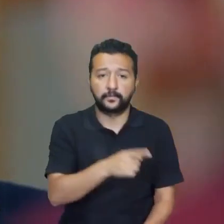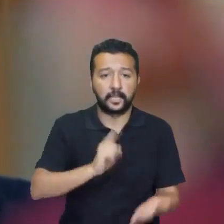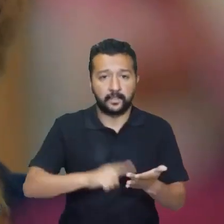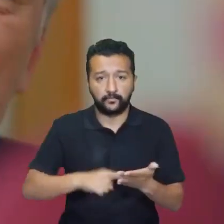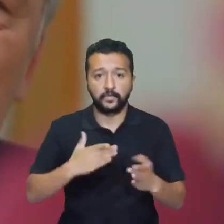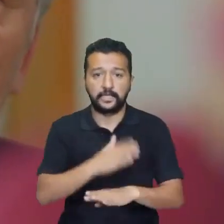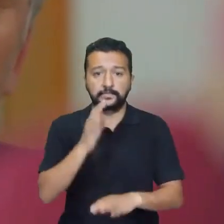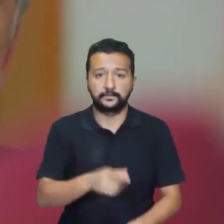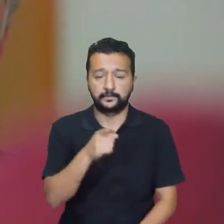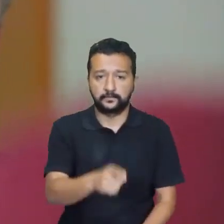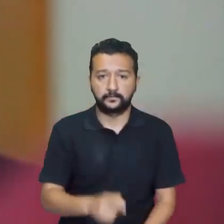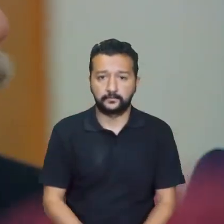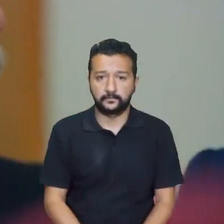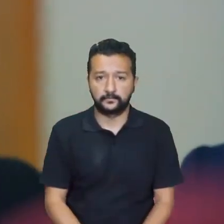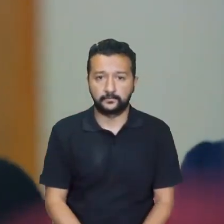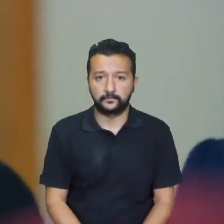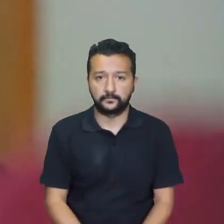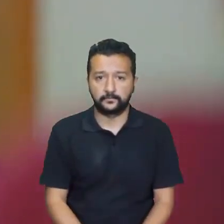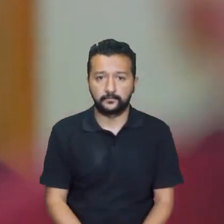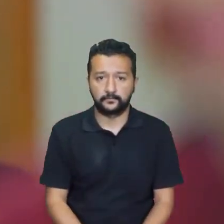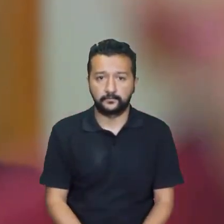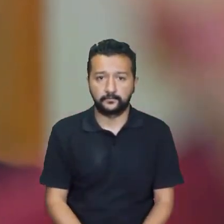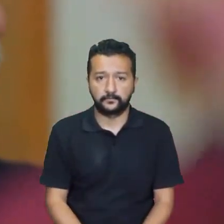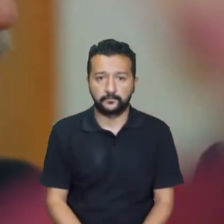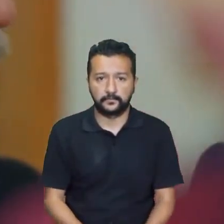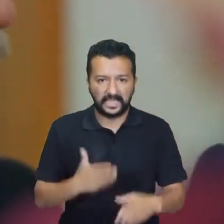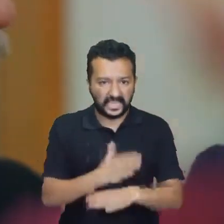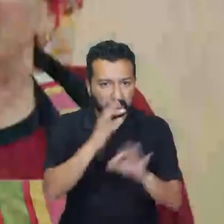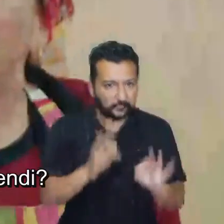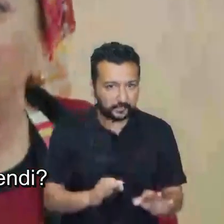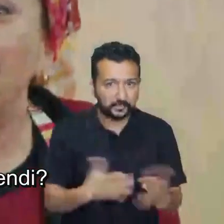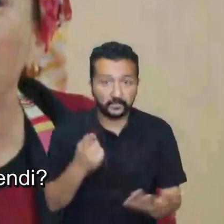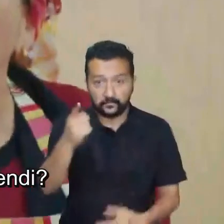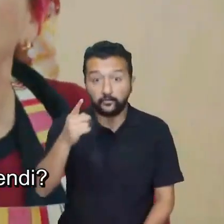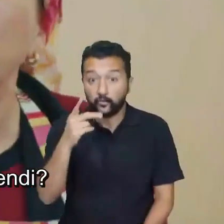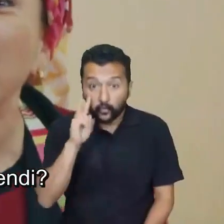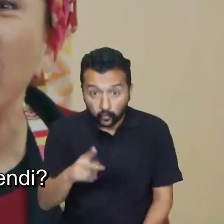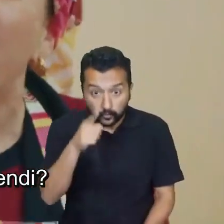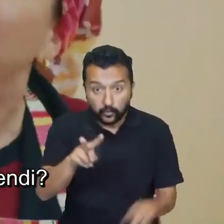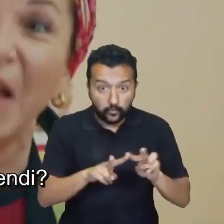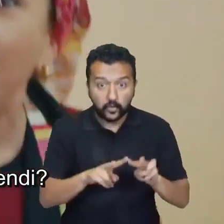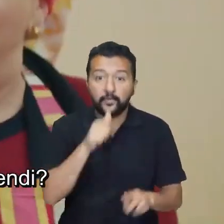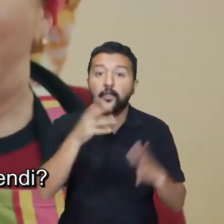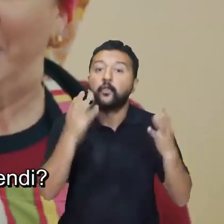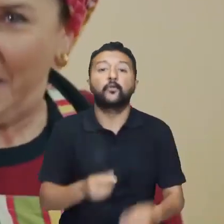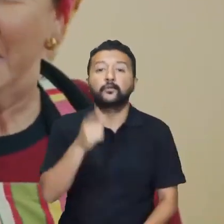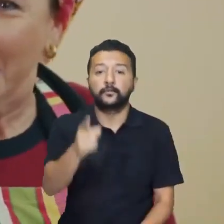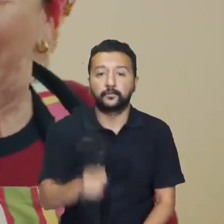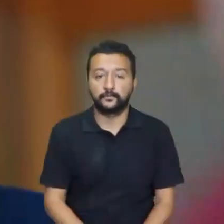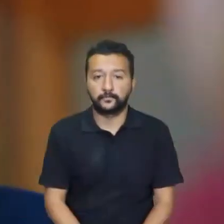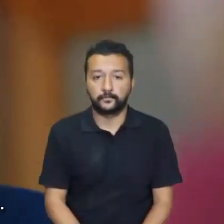topu gerçek. Gördüm diye kafa sallarken dumur oldu. Gerçek mi? Şiştin mi Münir efendi, ne